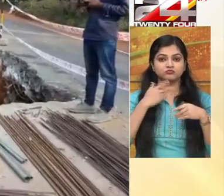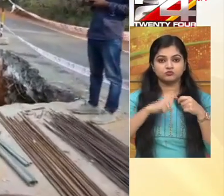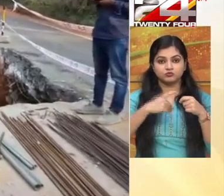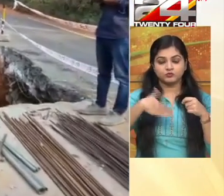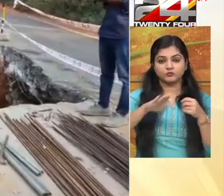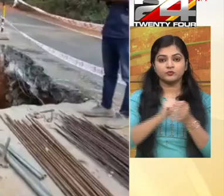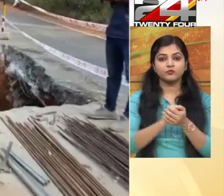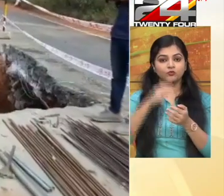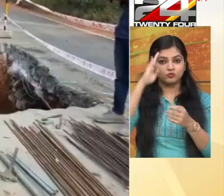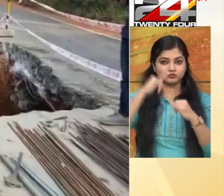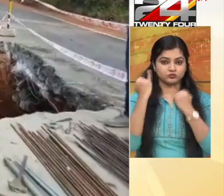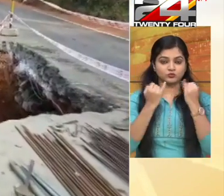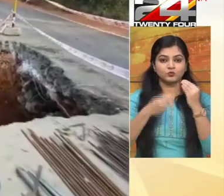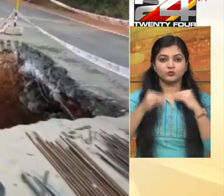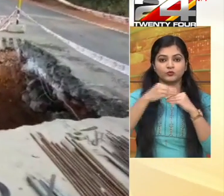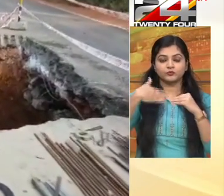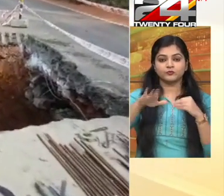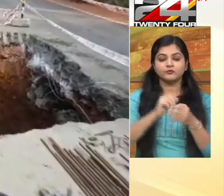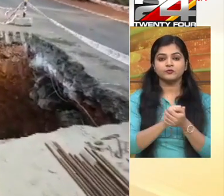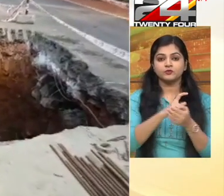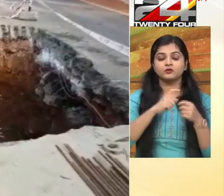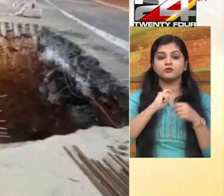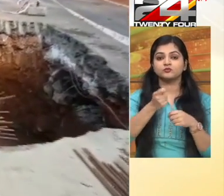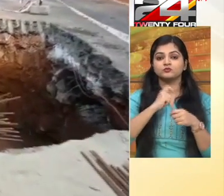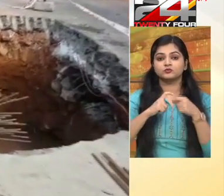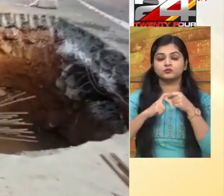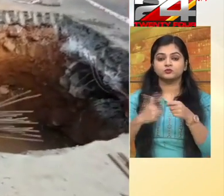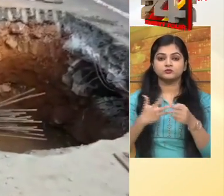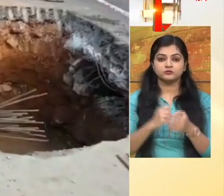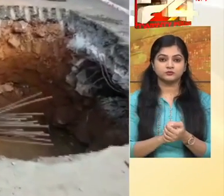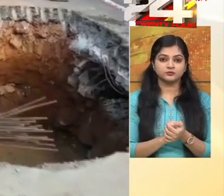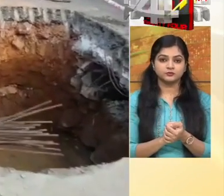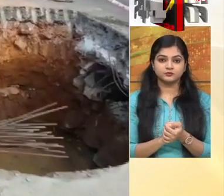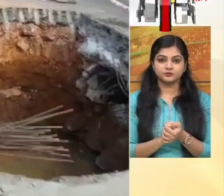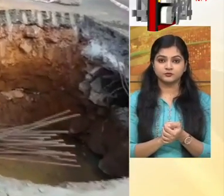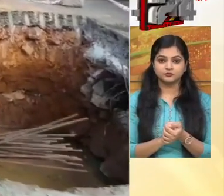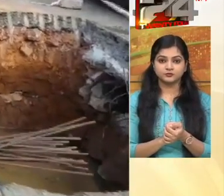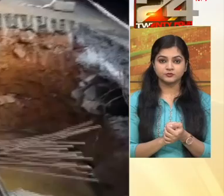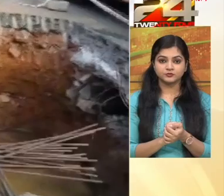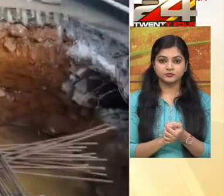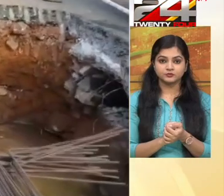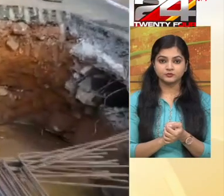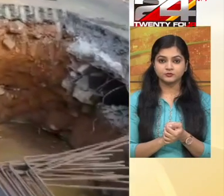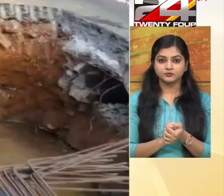വിജിലൻസ് അന്വേഷിക്കും. തനേഷ് തമ്പി തിരുവനന്തപുരത്ത് നിന്ന് വിശദാംശങ്ങളുമായി ചേരുന്നു. തനേഷ്, എന്തൊക്കെയാണ് വിവരങ്ങൾ?